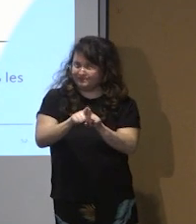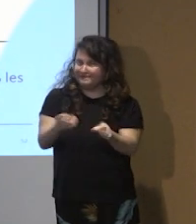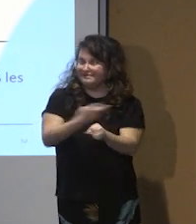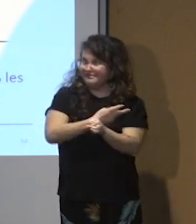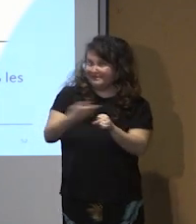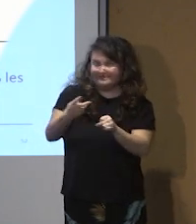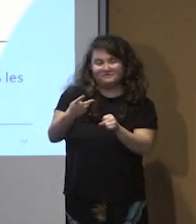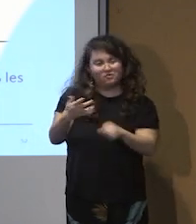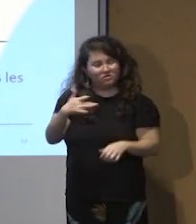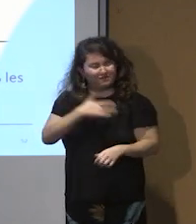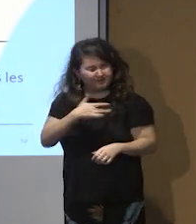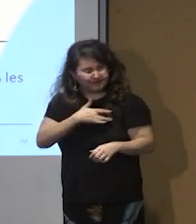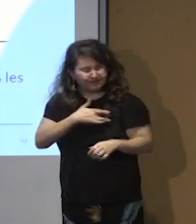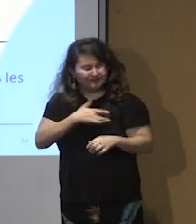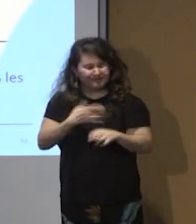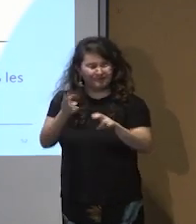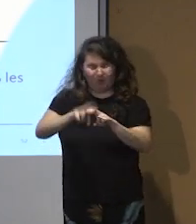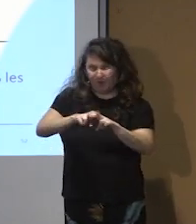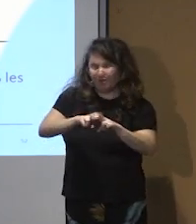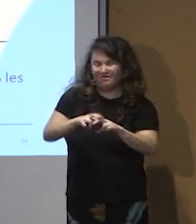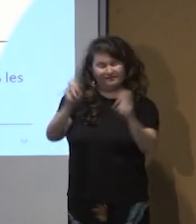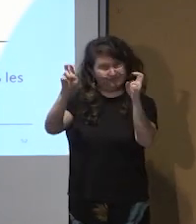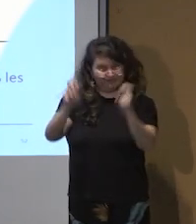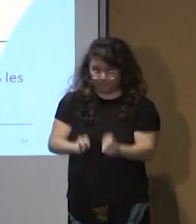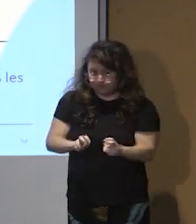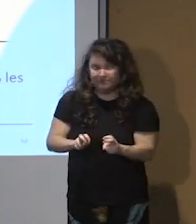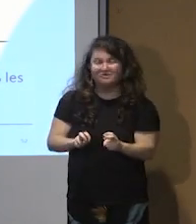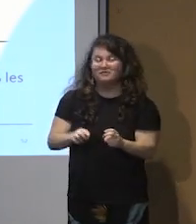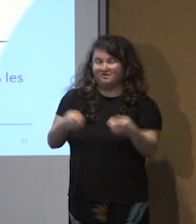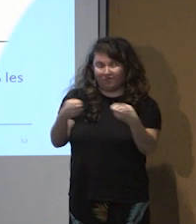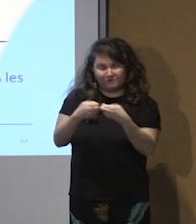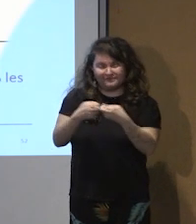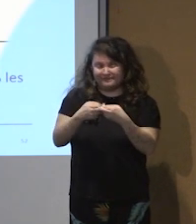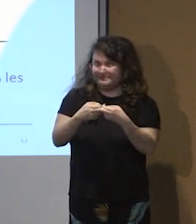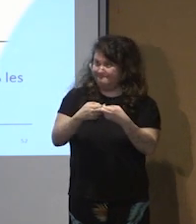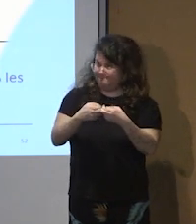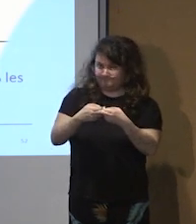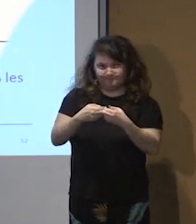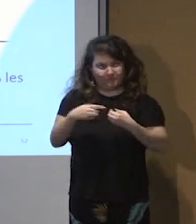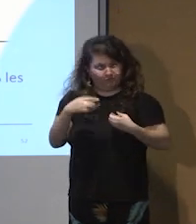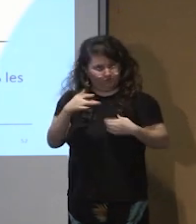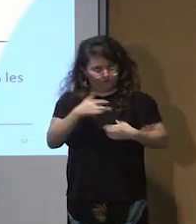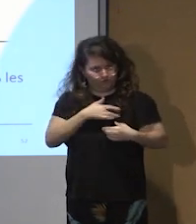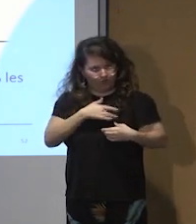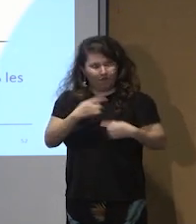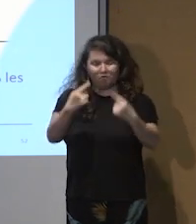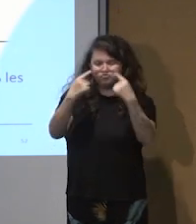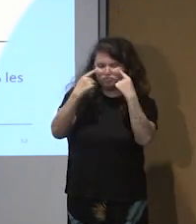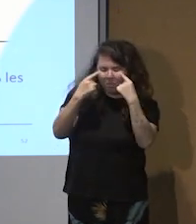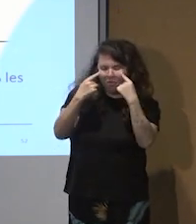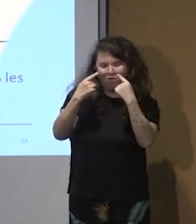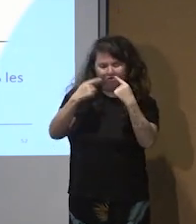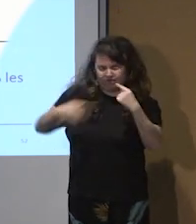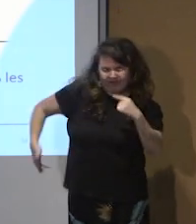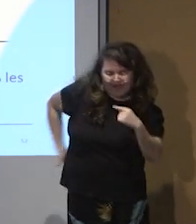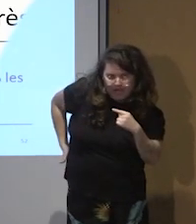et ça diminue de 25 à 30% les complications qu'on dit microvasculaires, c'est-à-dire des atteintes au niveau des yeux et au niveau des